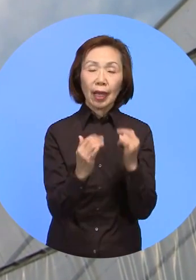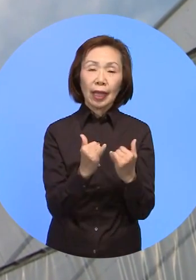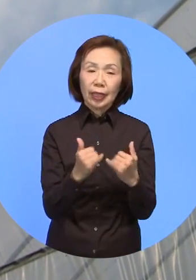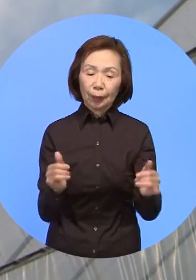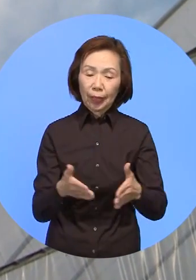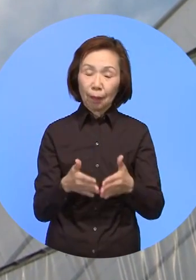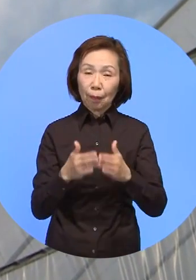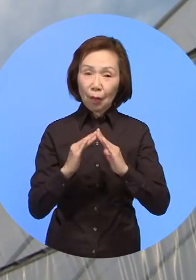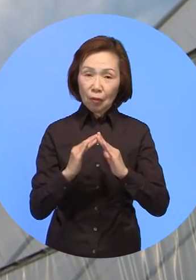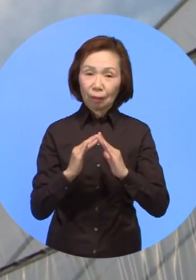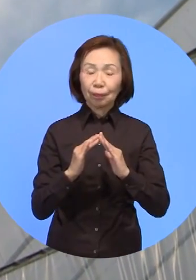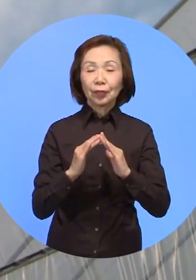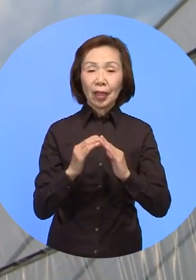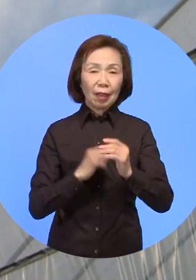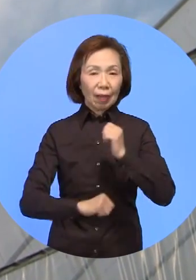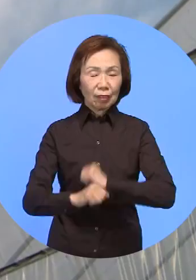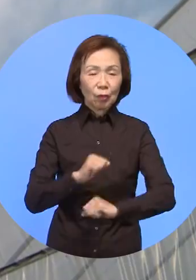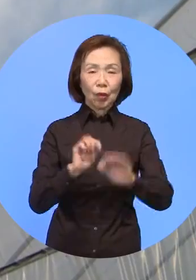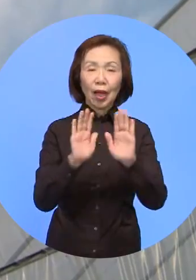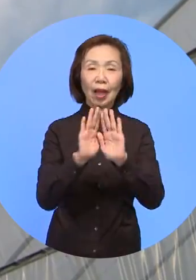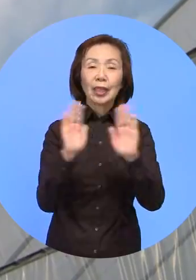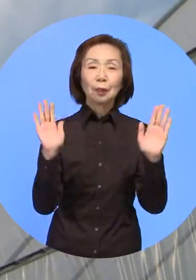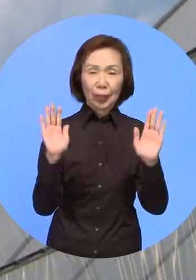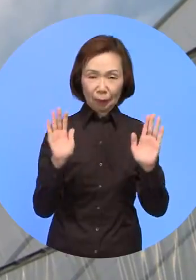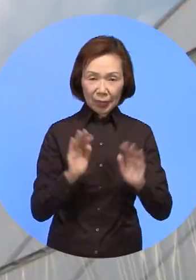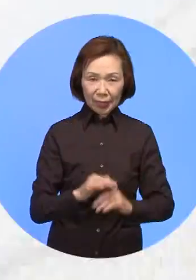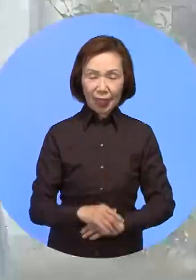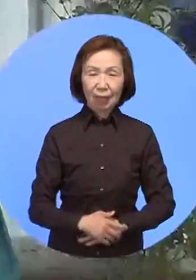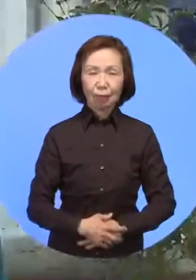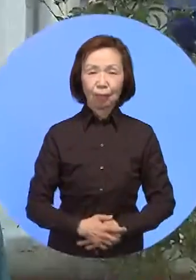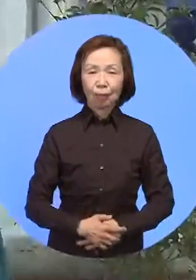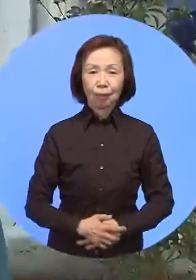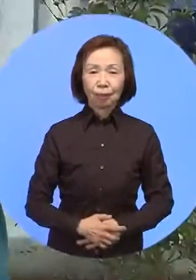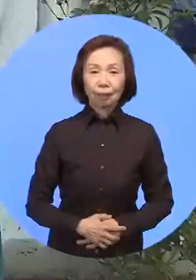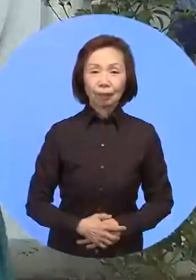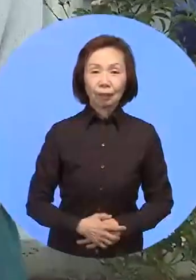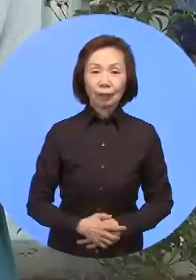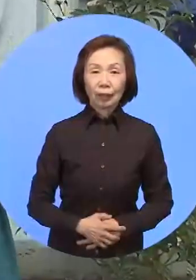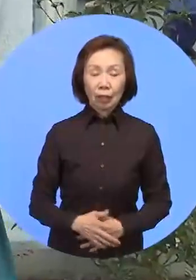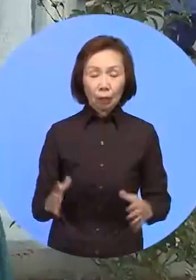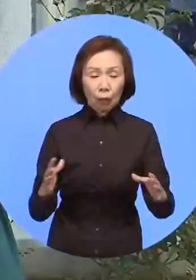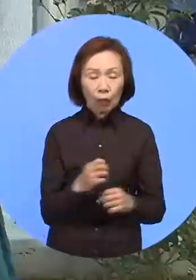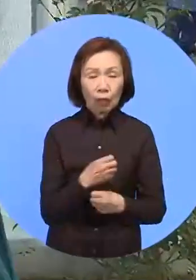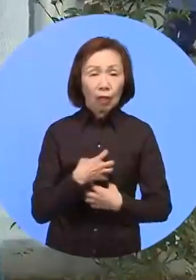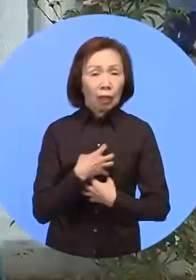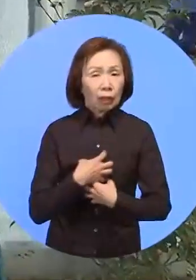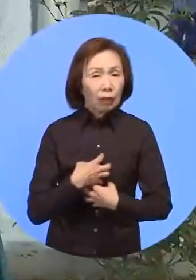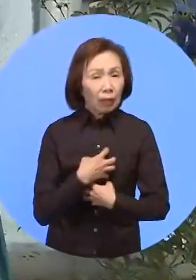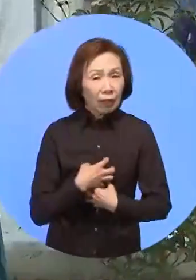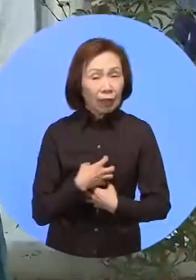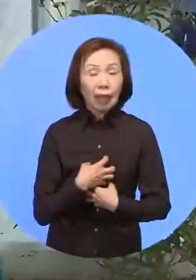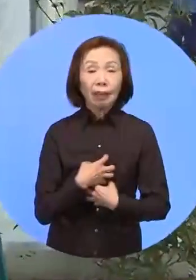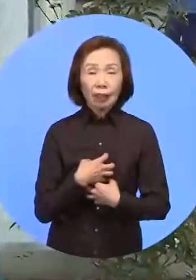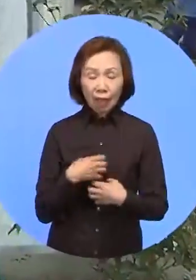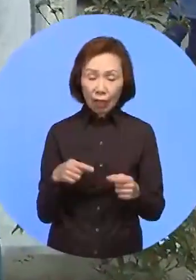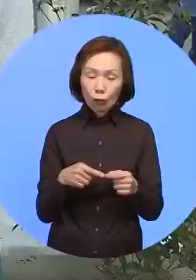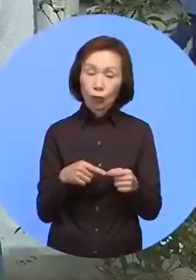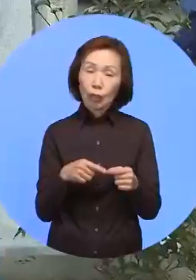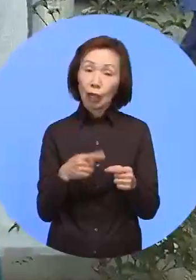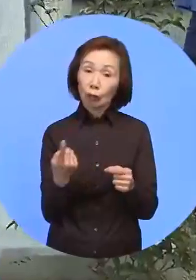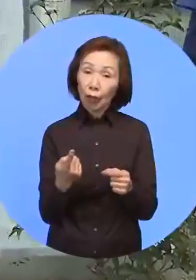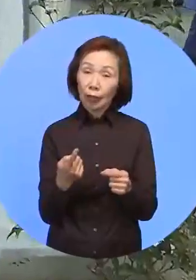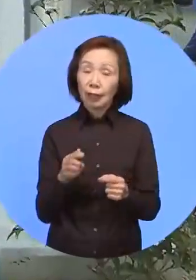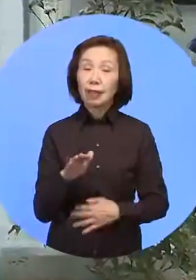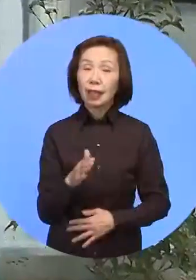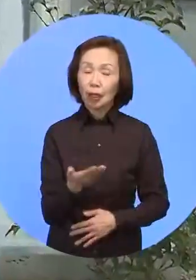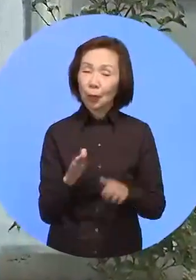らによって結成され保存活動が始まったのです。 一時は絶滅の危機にさらされたスイタクワイです